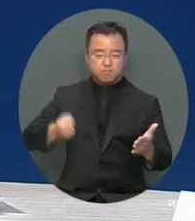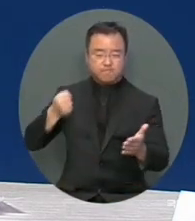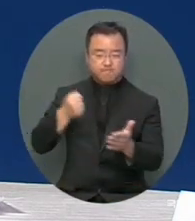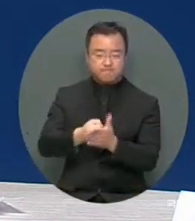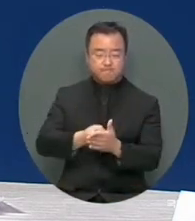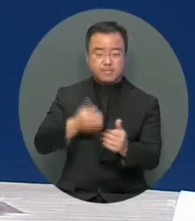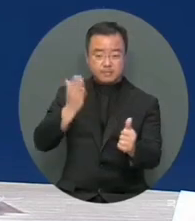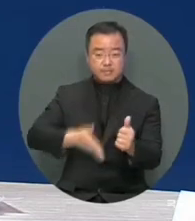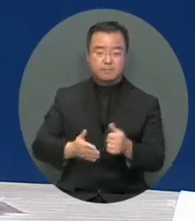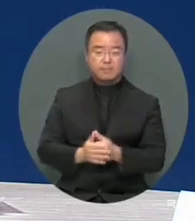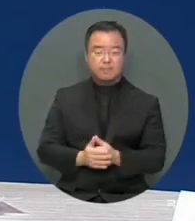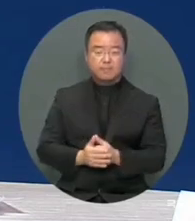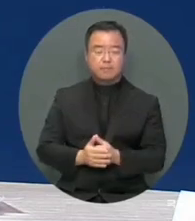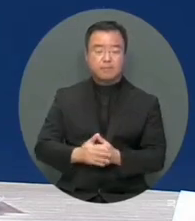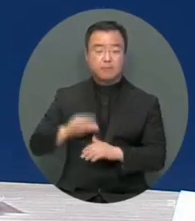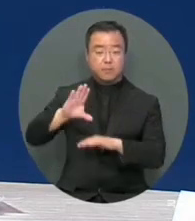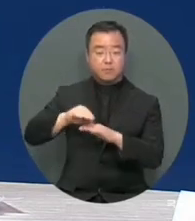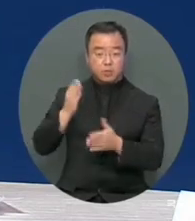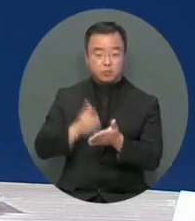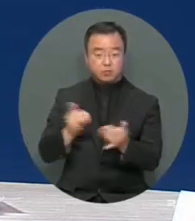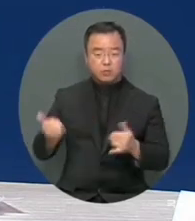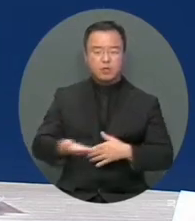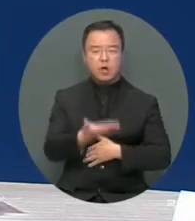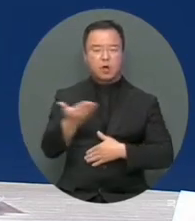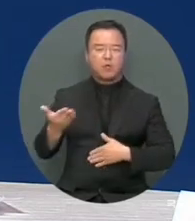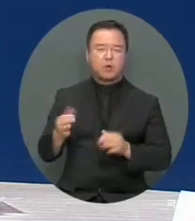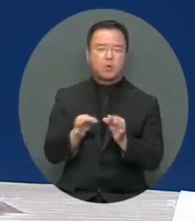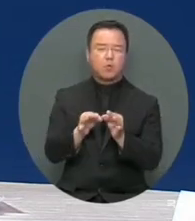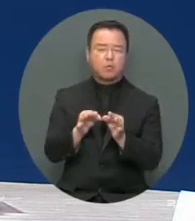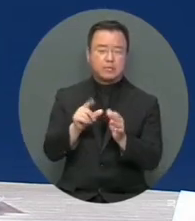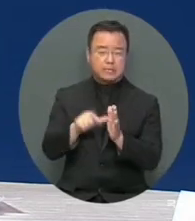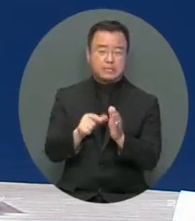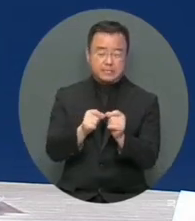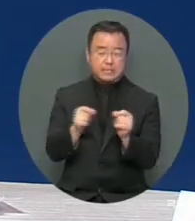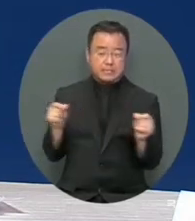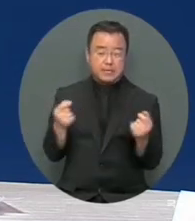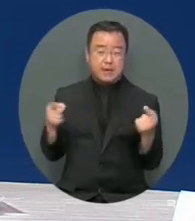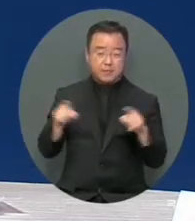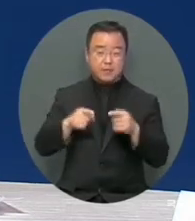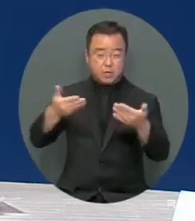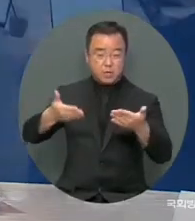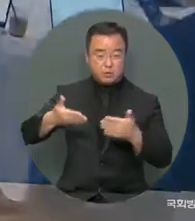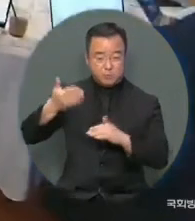언론인 여러분, 긴 시간 함께해 주셔서 감사합니다.